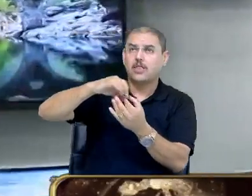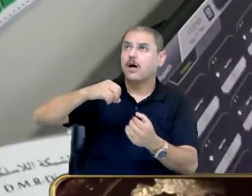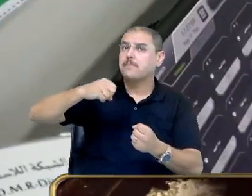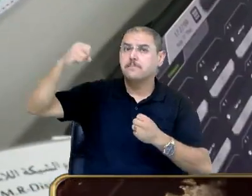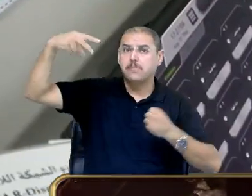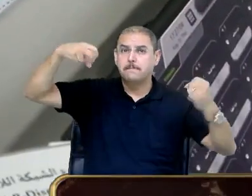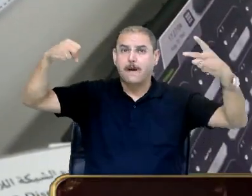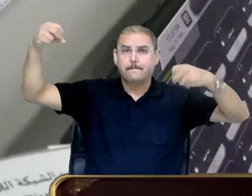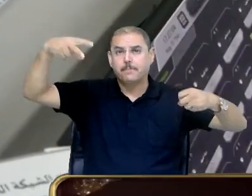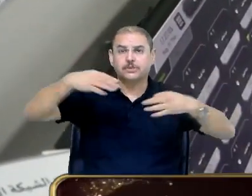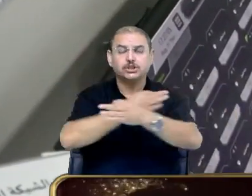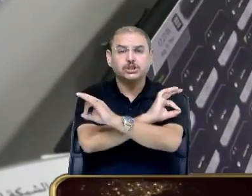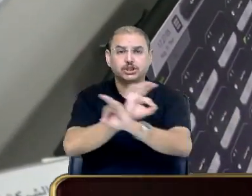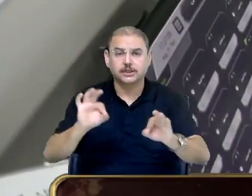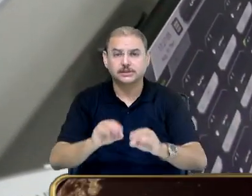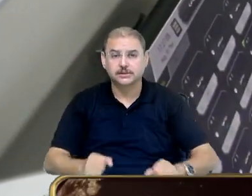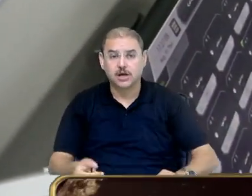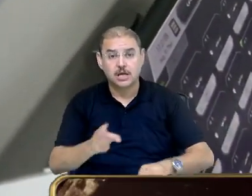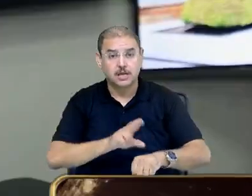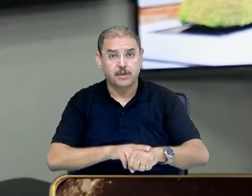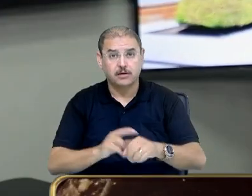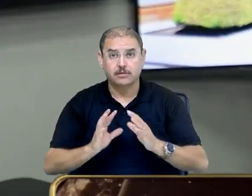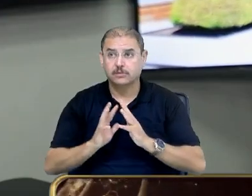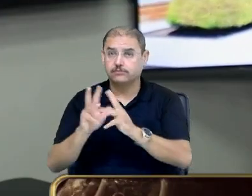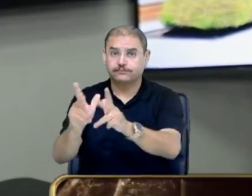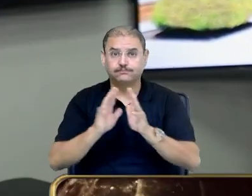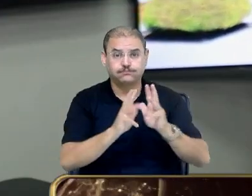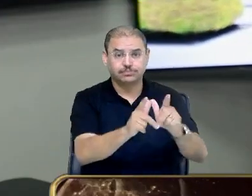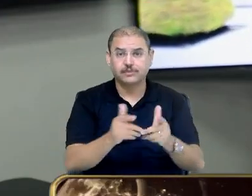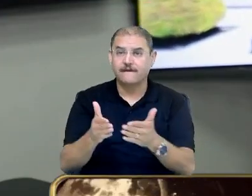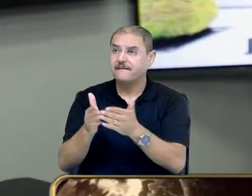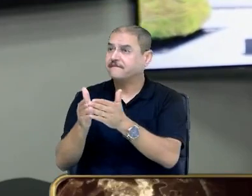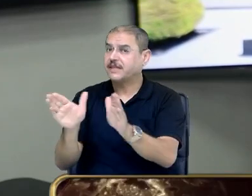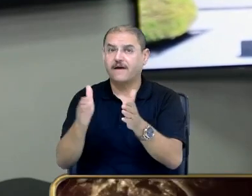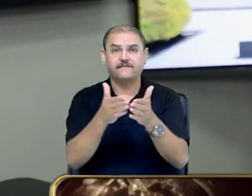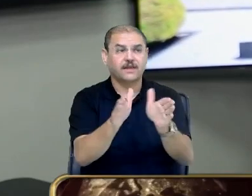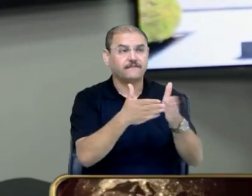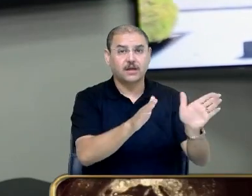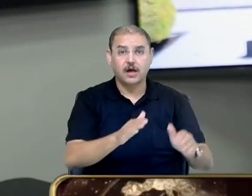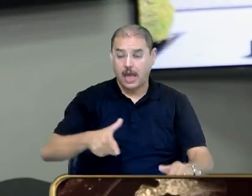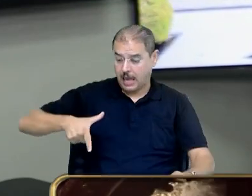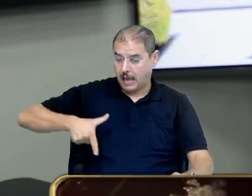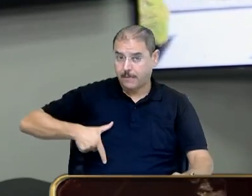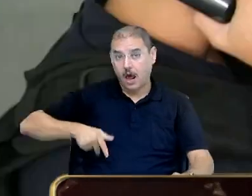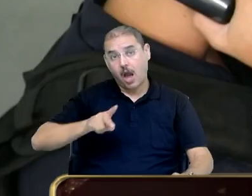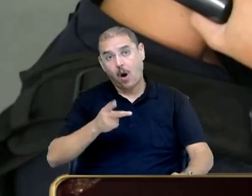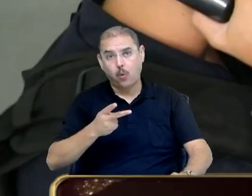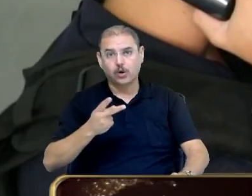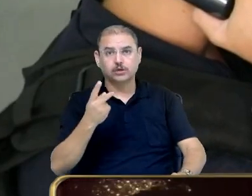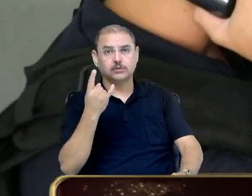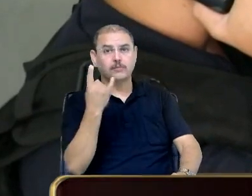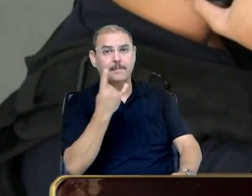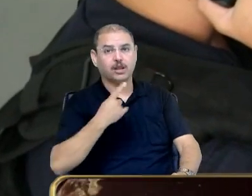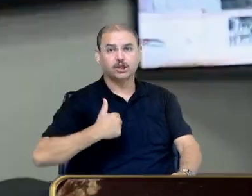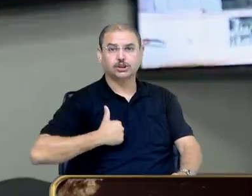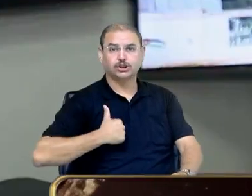الكلامي وايضا التواصل العمودي مع القيادات الامنيه بالاضافه الى فتح قنوات اتصال مع القوات المسلحه والمركز الوطني الازمات